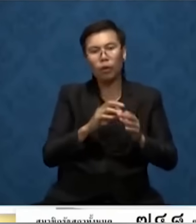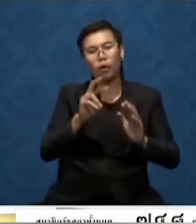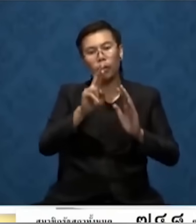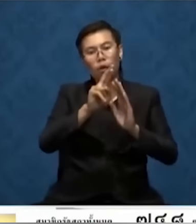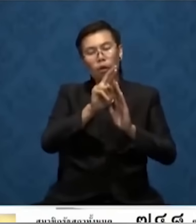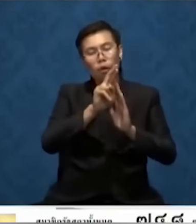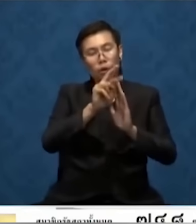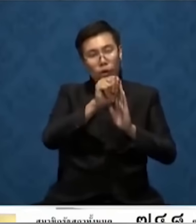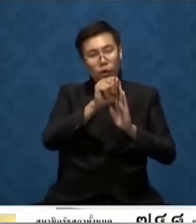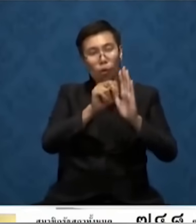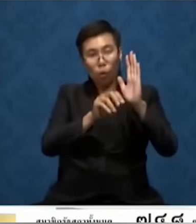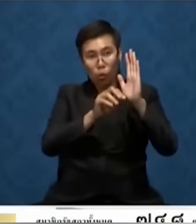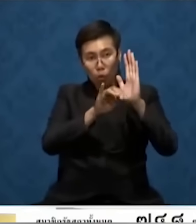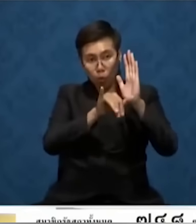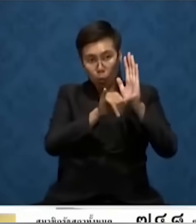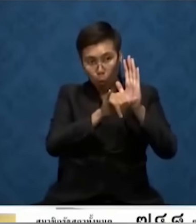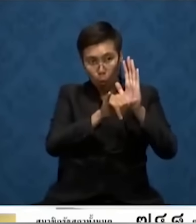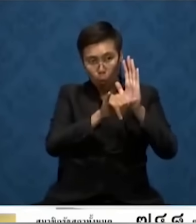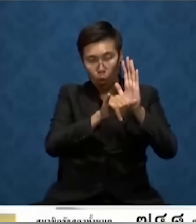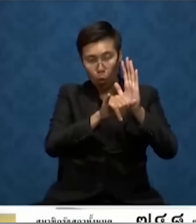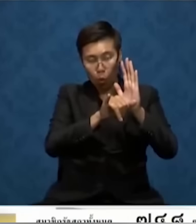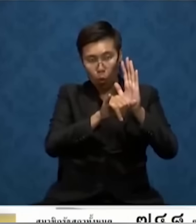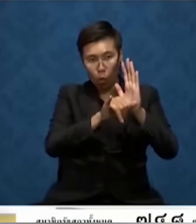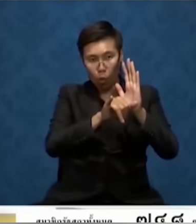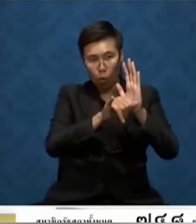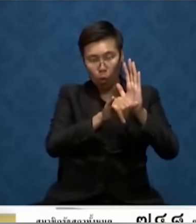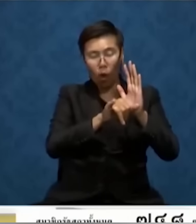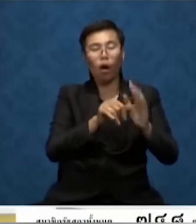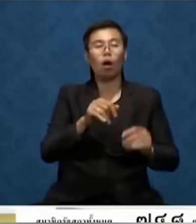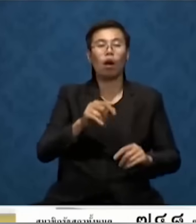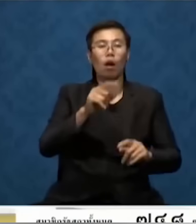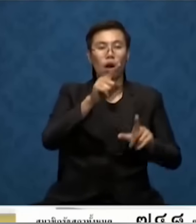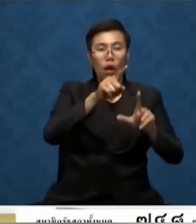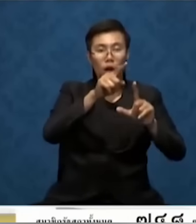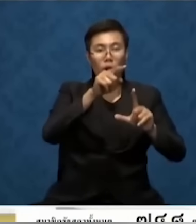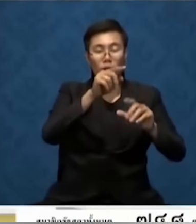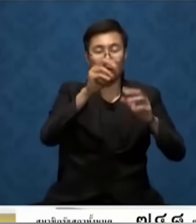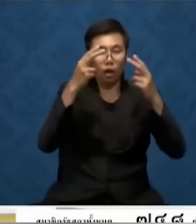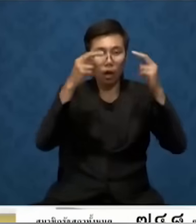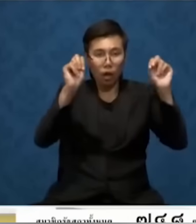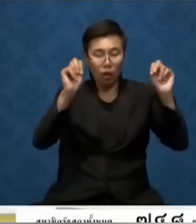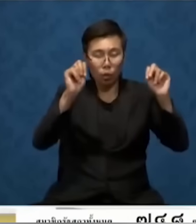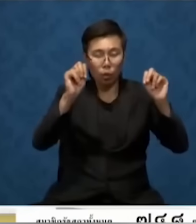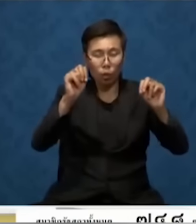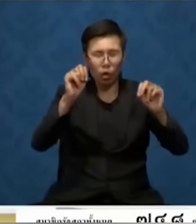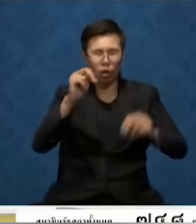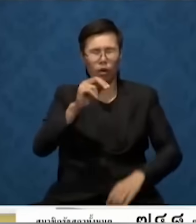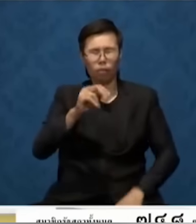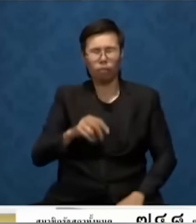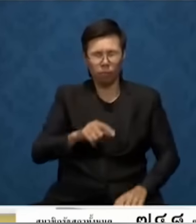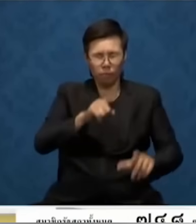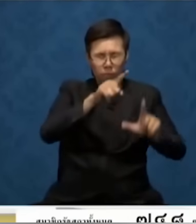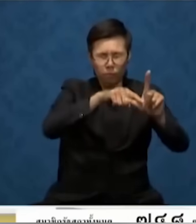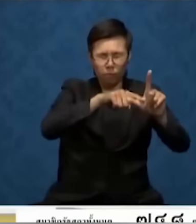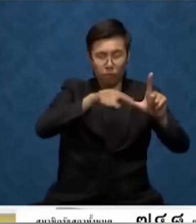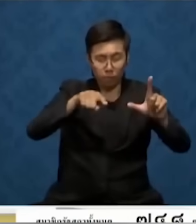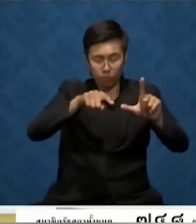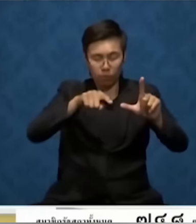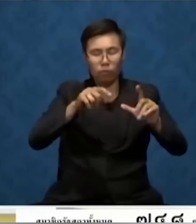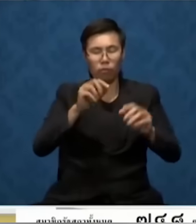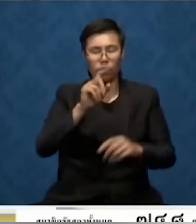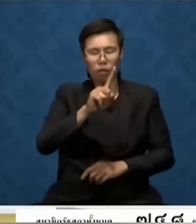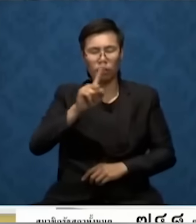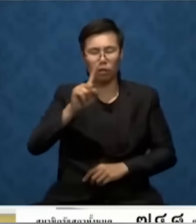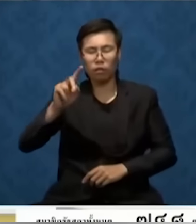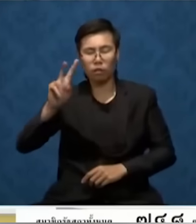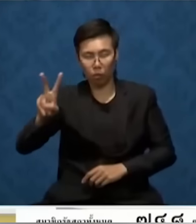ลิ้มเจริญรัตน์แล้วก็พรรคก้าวไกลในการแก้ไขประมวลกฎหมายอาญามาตรา112ซึ่งจะน